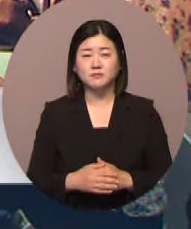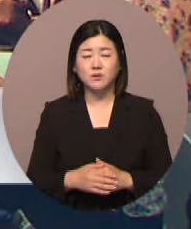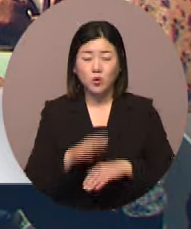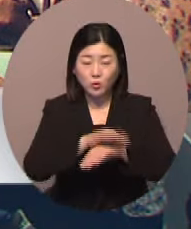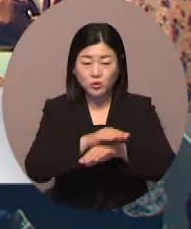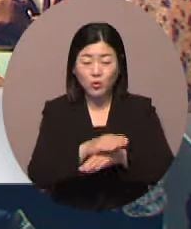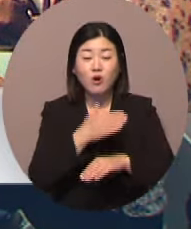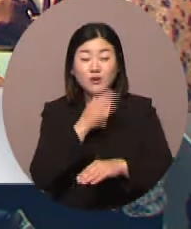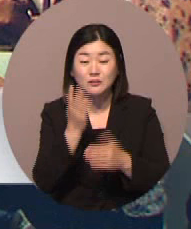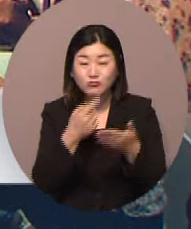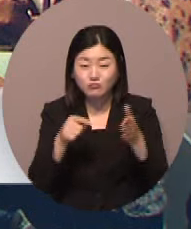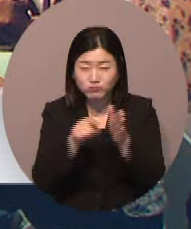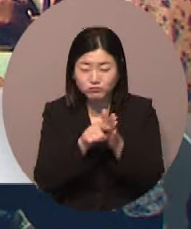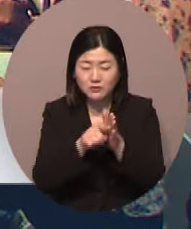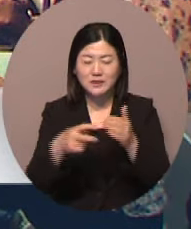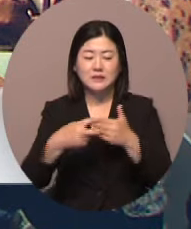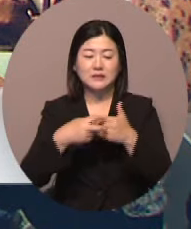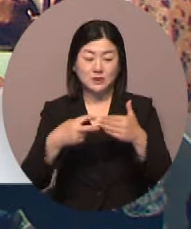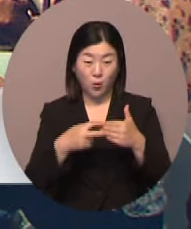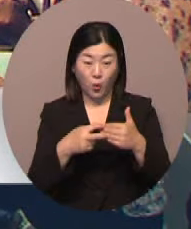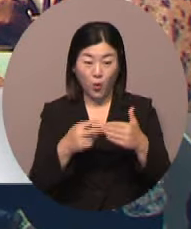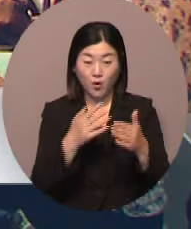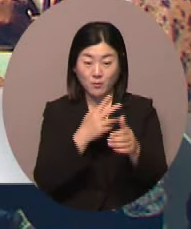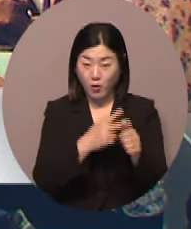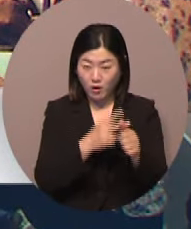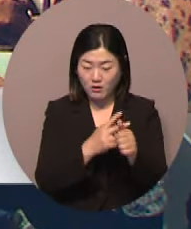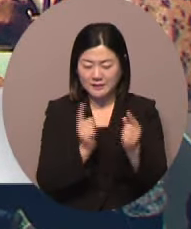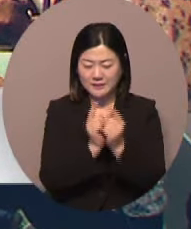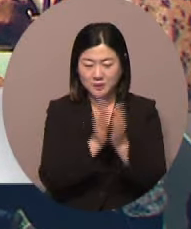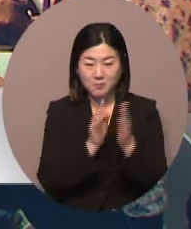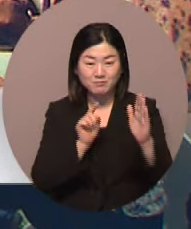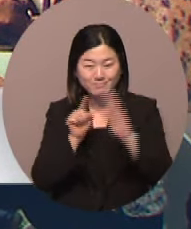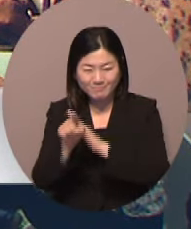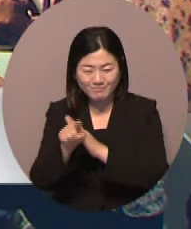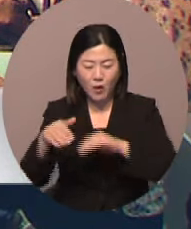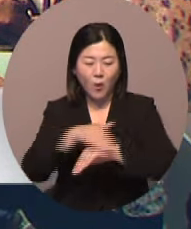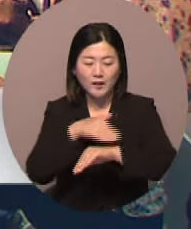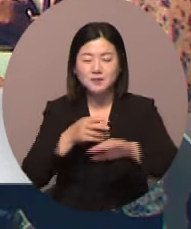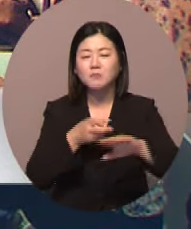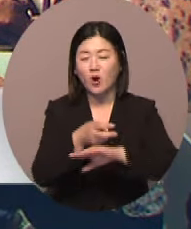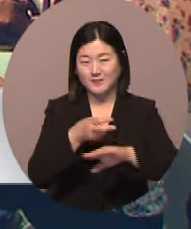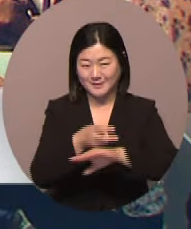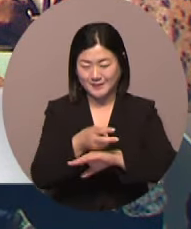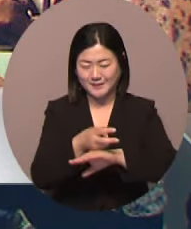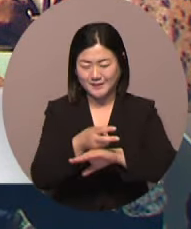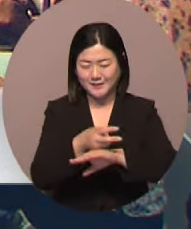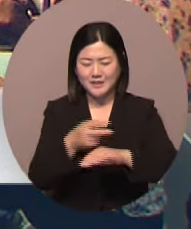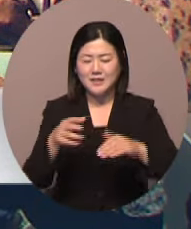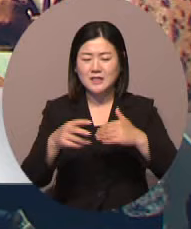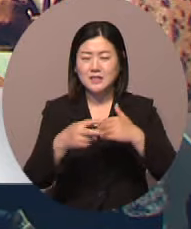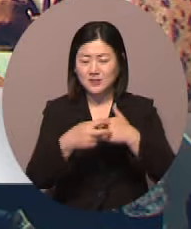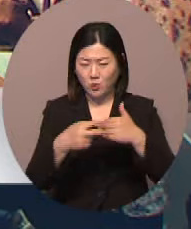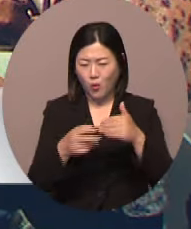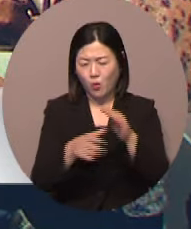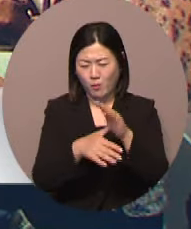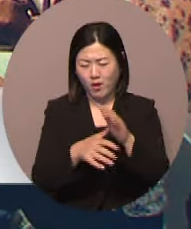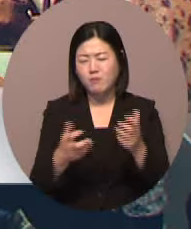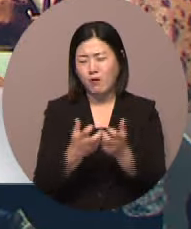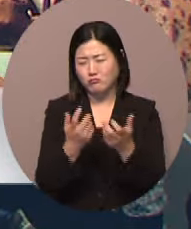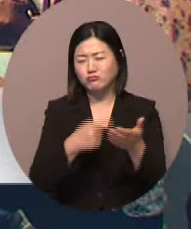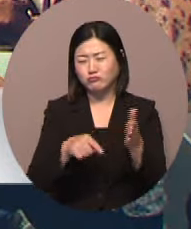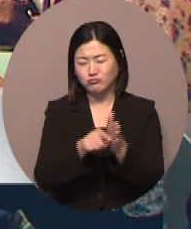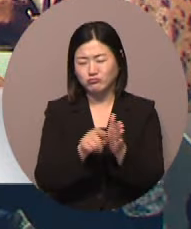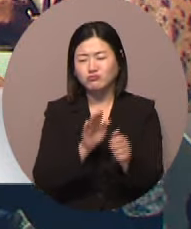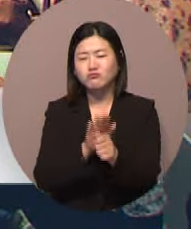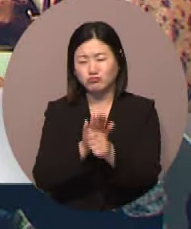가운데 농촌 어르신들을 위해 의료진이 마을로 직접 찾아가는 농촌 왕진 버스가 의료 공백을 메우는 데 큰 보탬이 되고